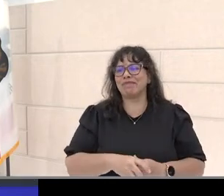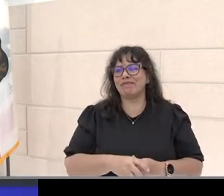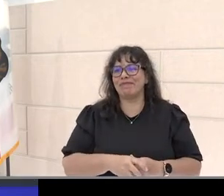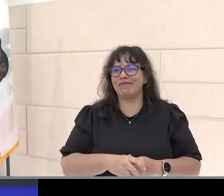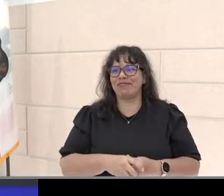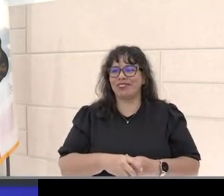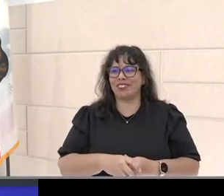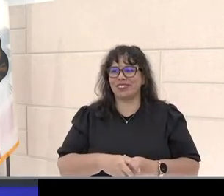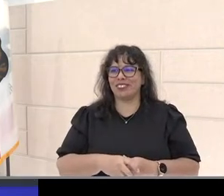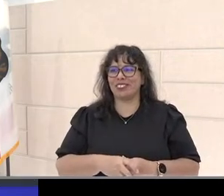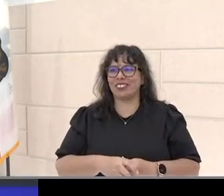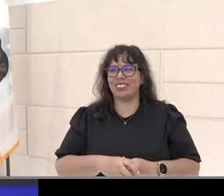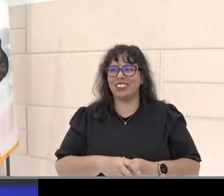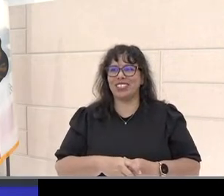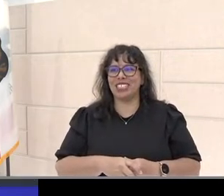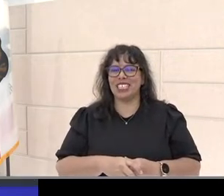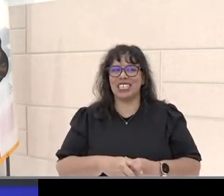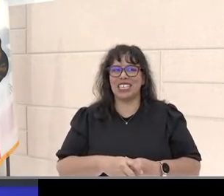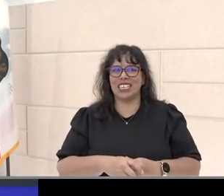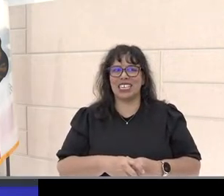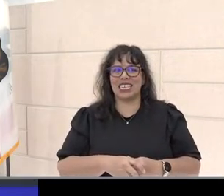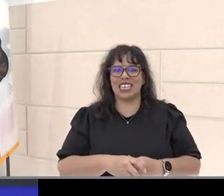ดับปี